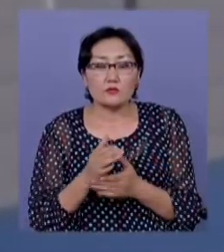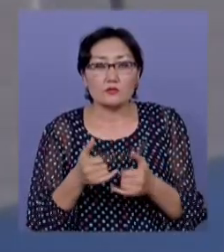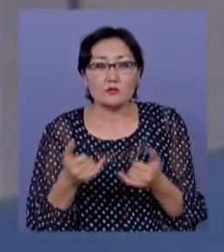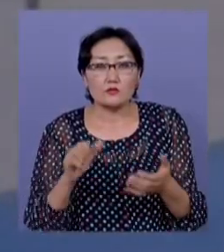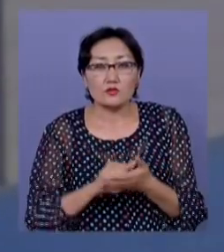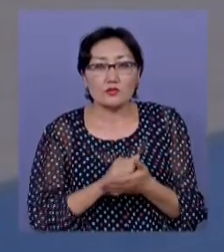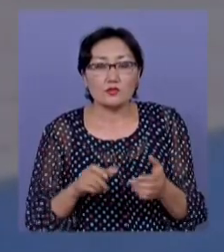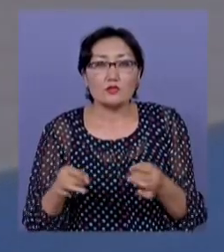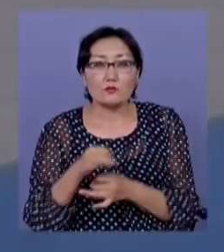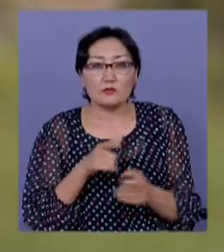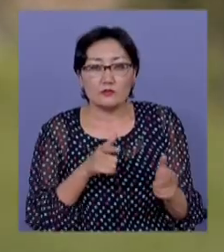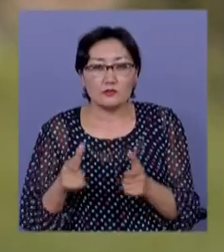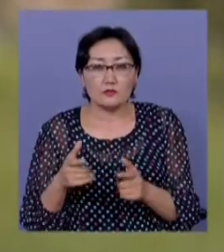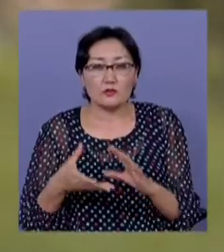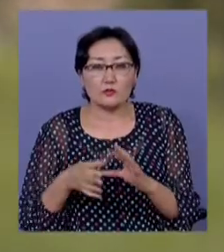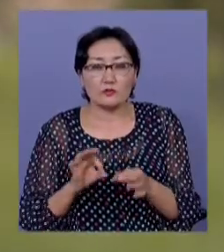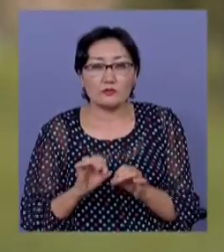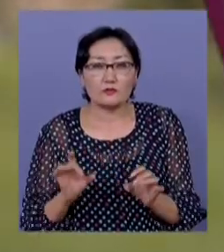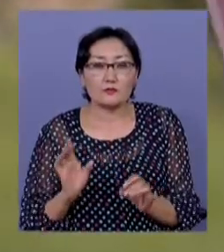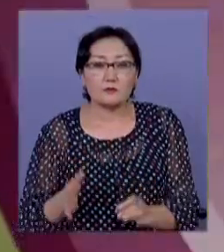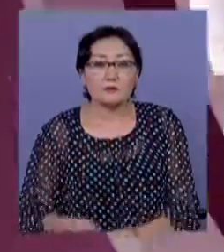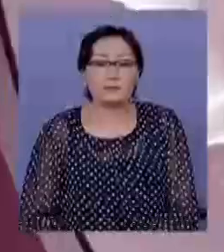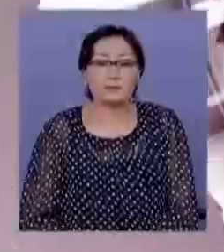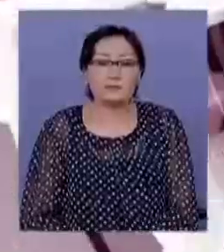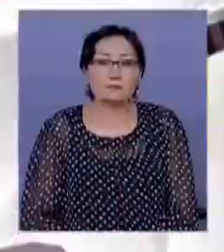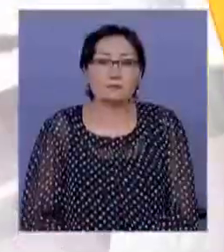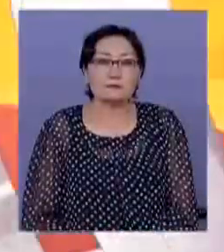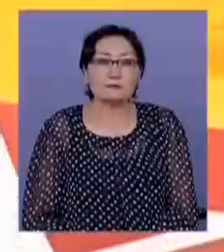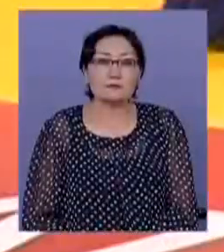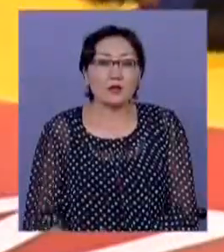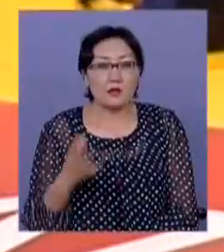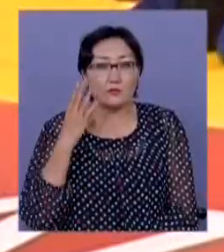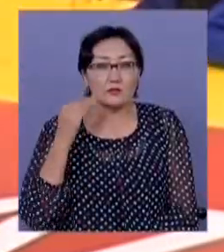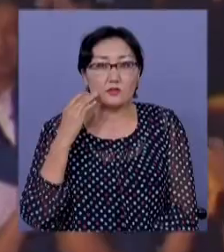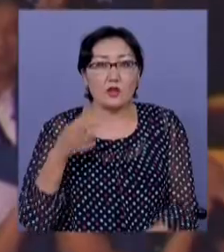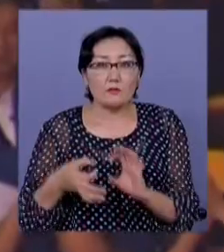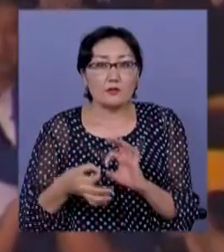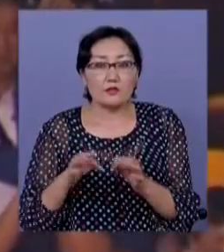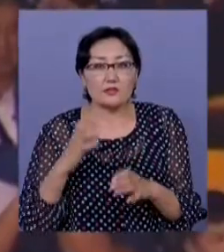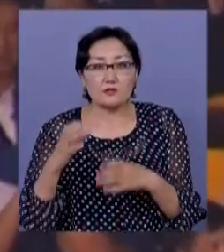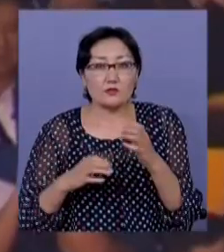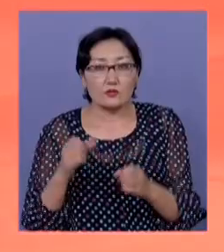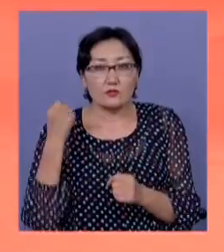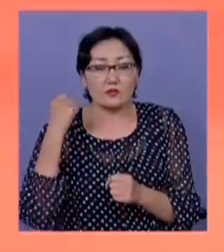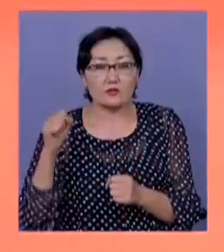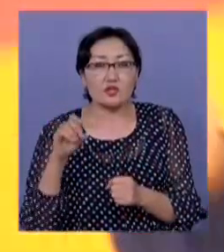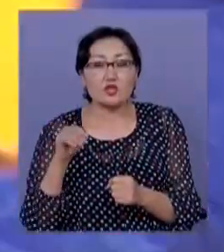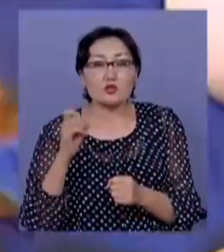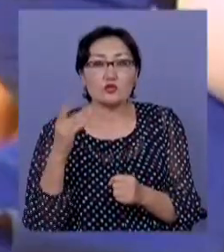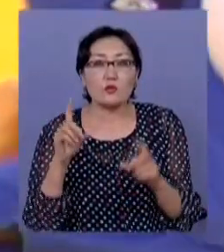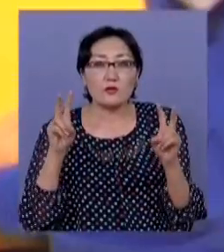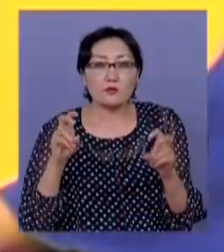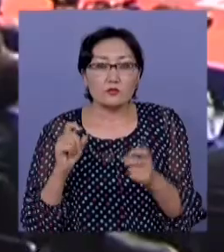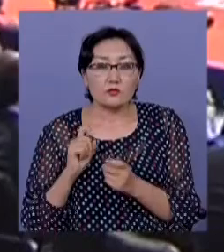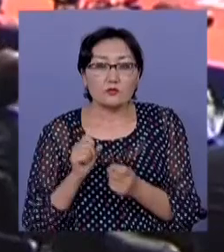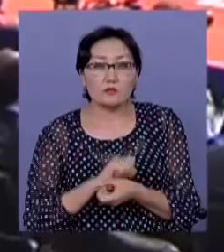құжат жетілдірді. Бұл туралы қорытынды жаңалықтардан көріңіздер. Алматыда олимпиада және әлем чемпионы Жақсылық Үшкемпіров атындағы